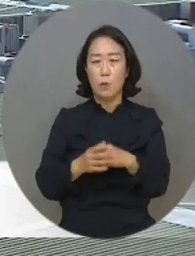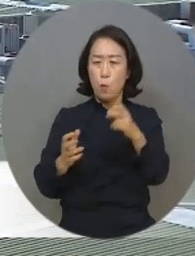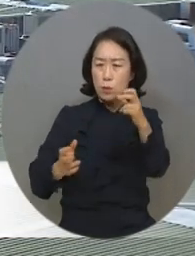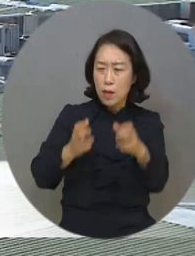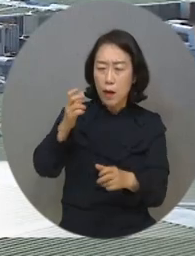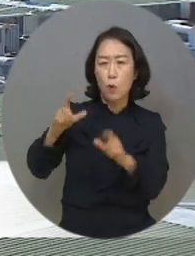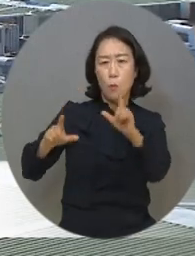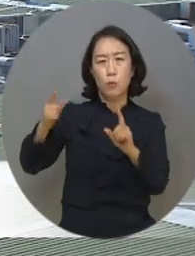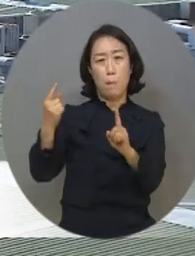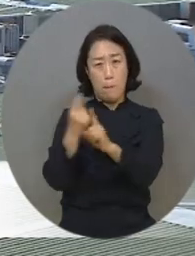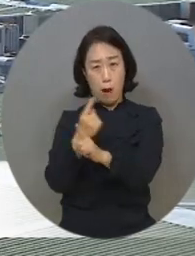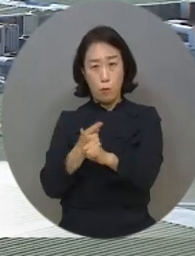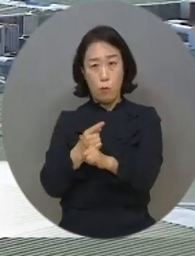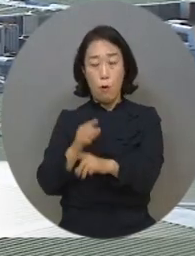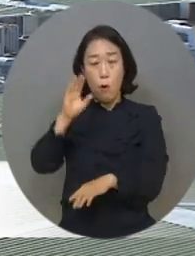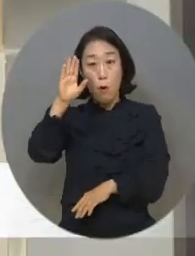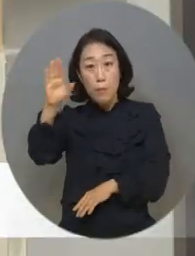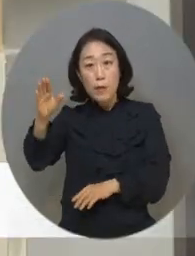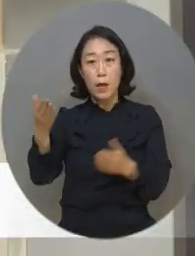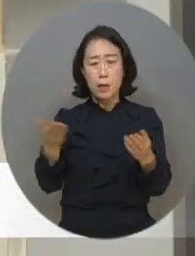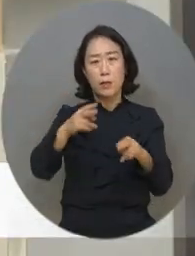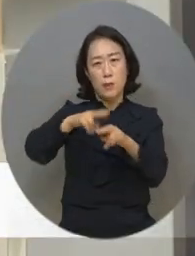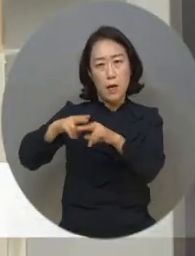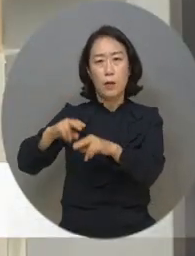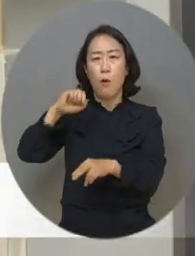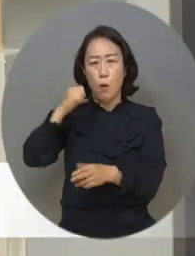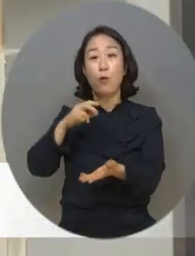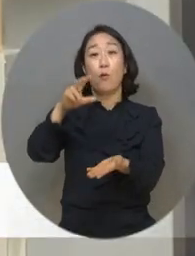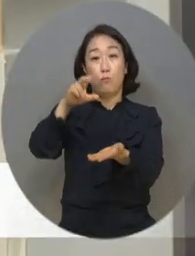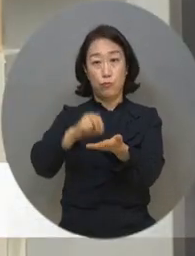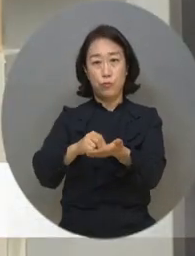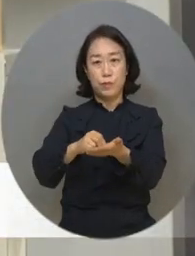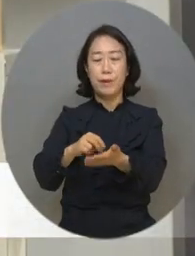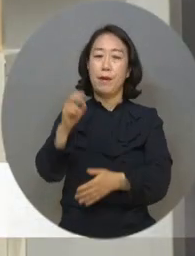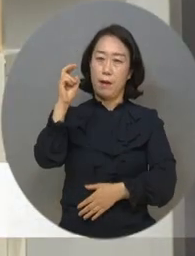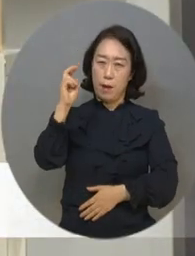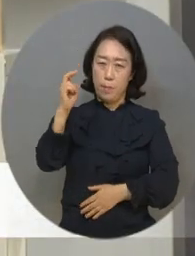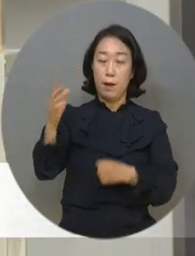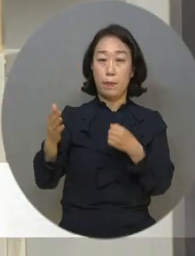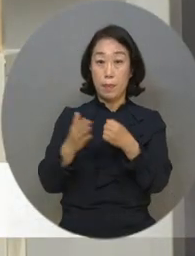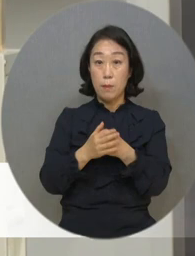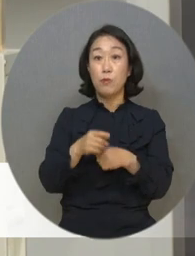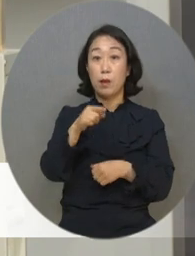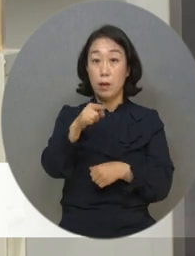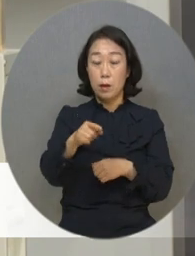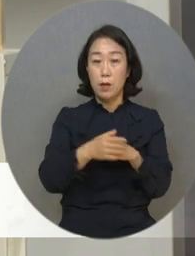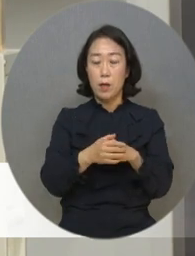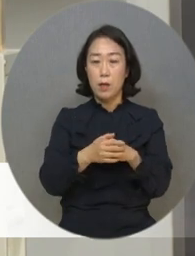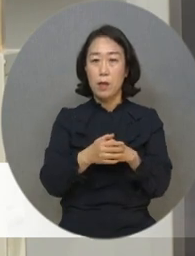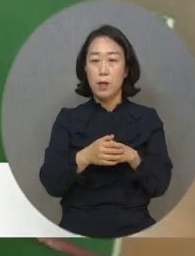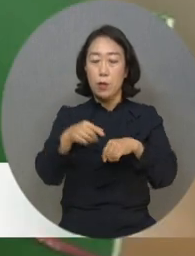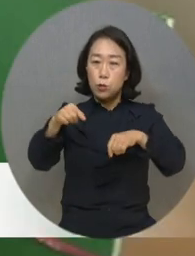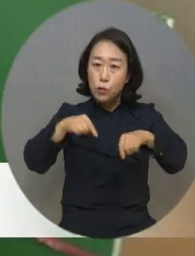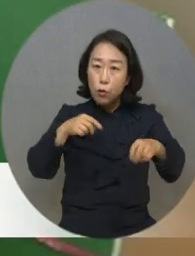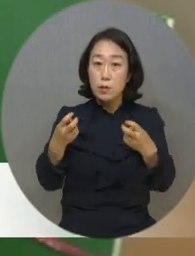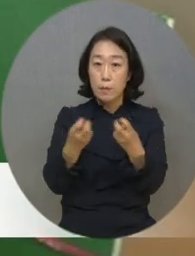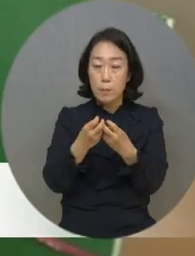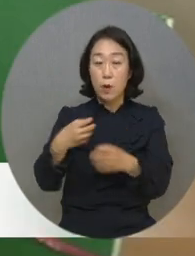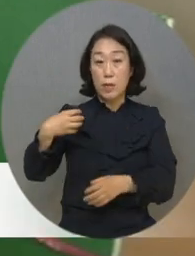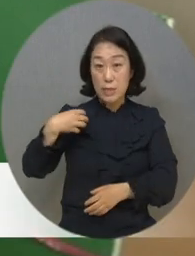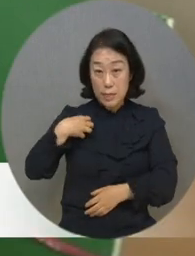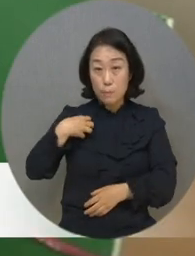등으로 미래 장애인 노동시장의 어려움이 커질 것으로 전망되는 가운데 전통적인 정책수단인 의무